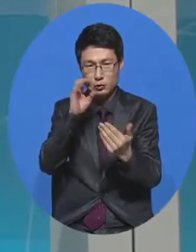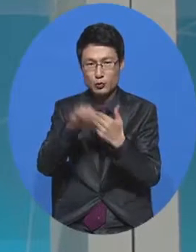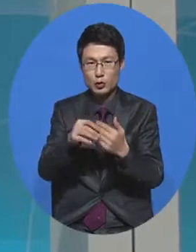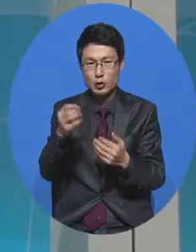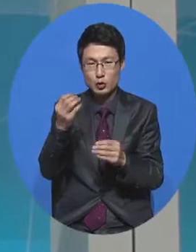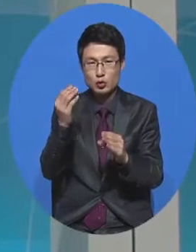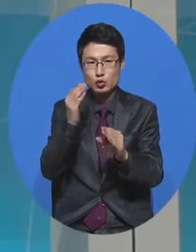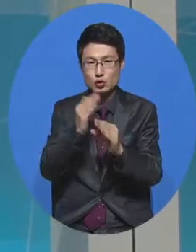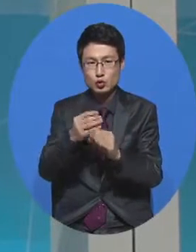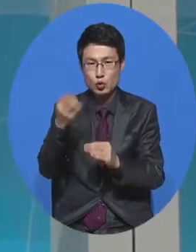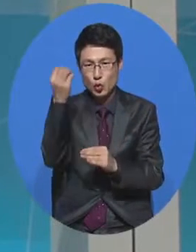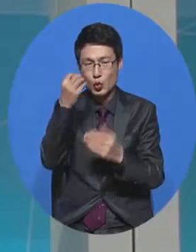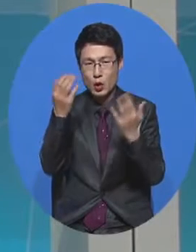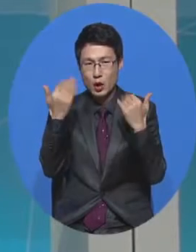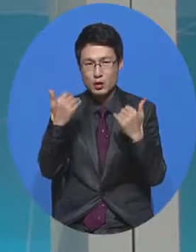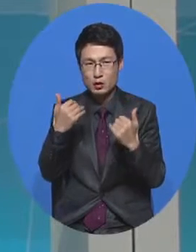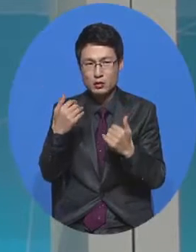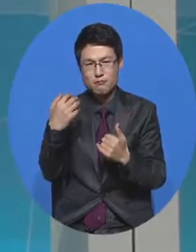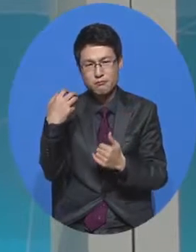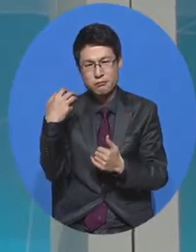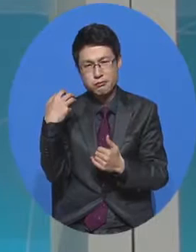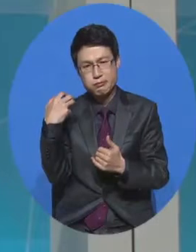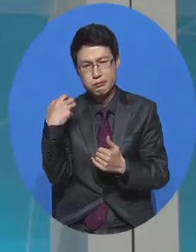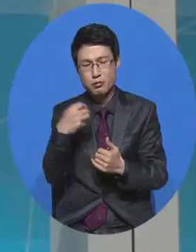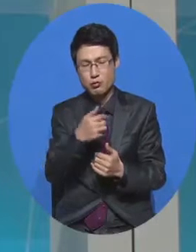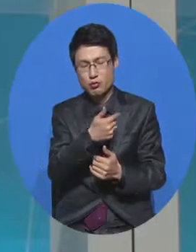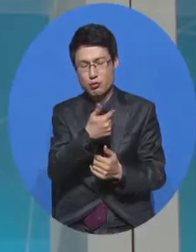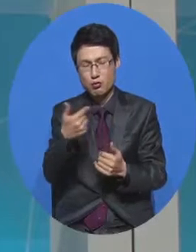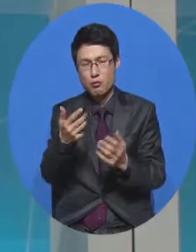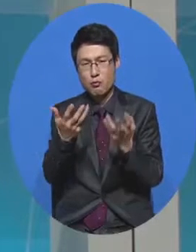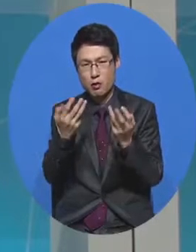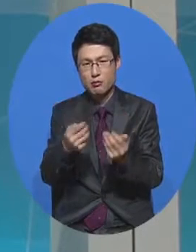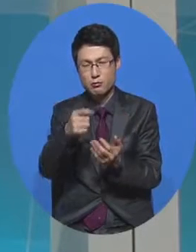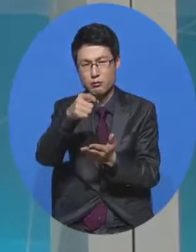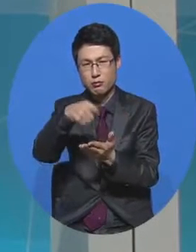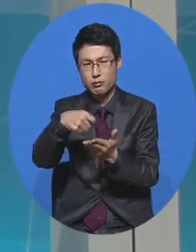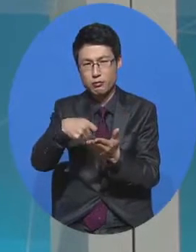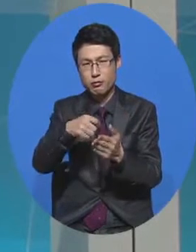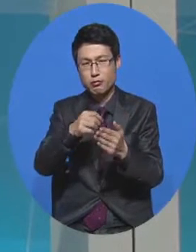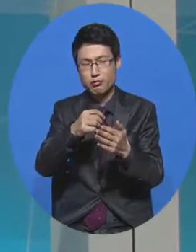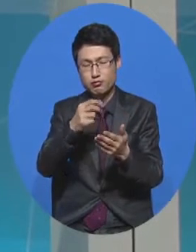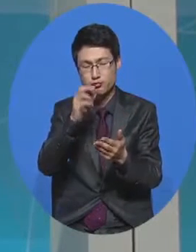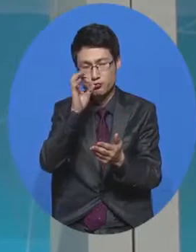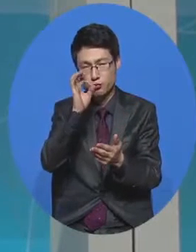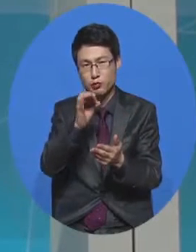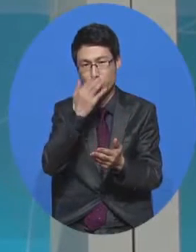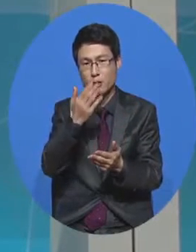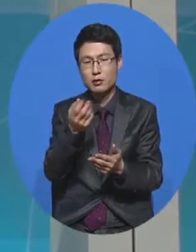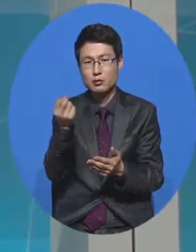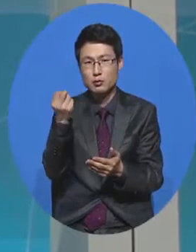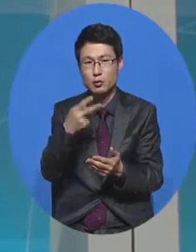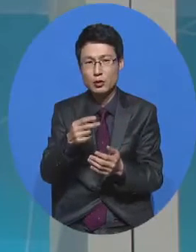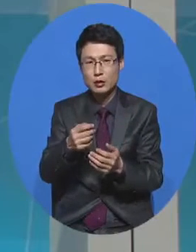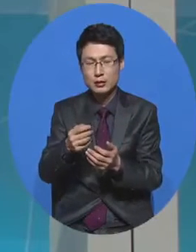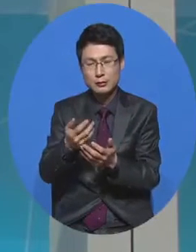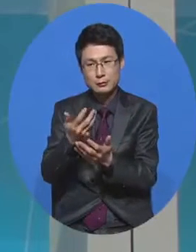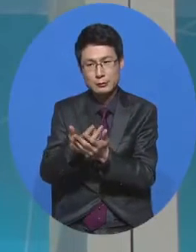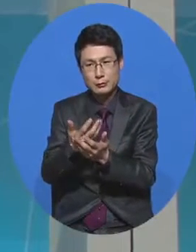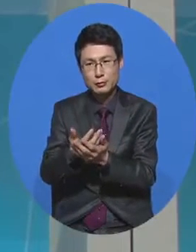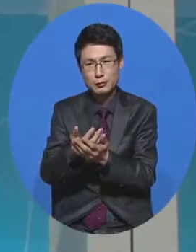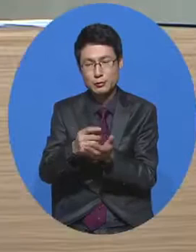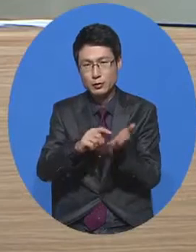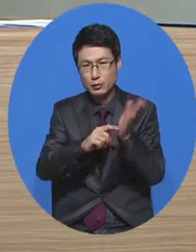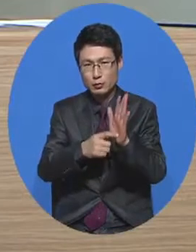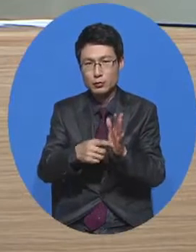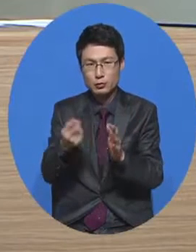중고등학생들이 감당할 수 없을 만큼의 많은 양이 서술되어 있는 반면에 에 자료를 제시한